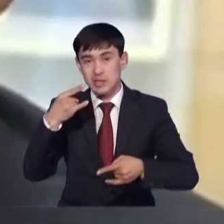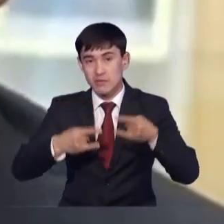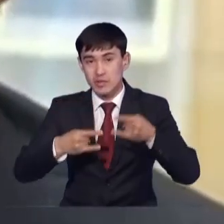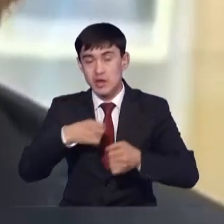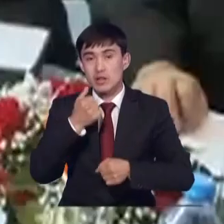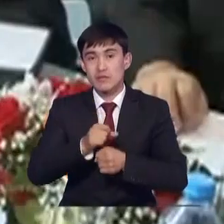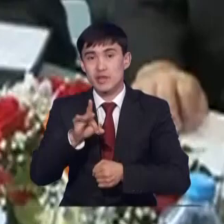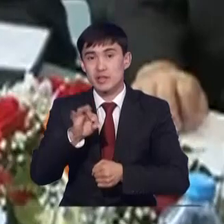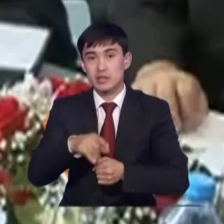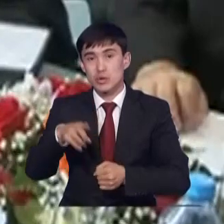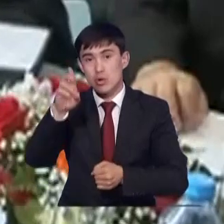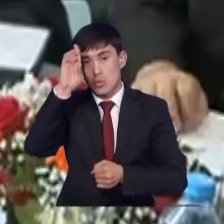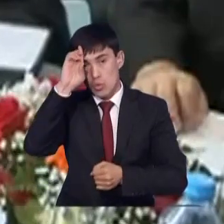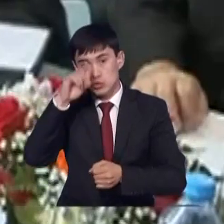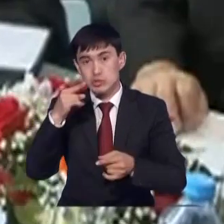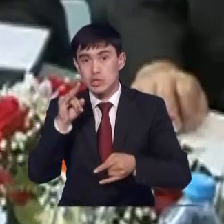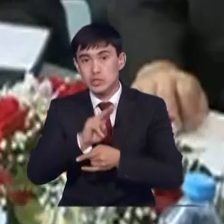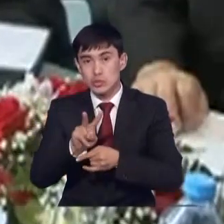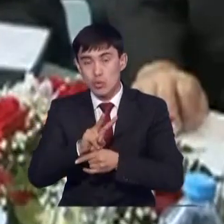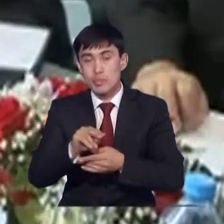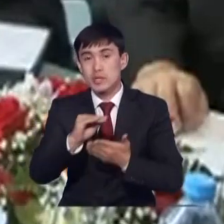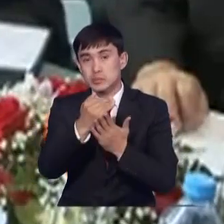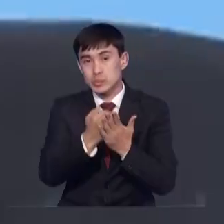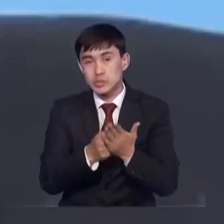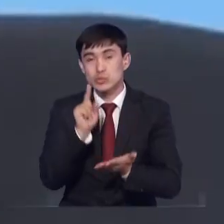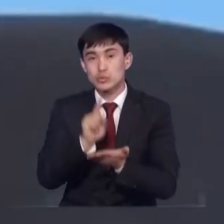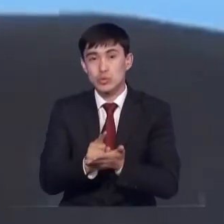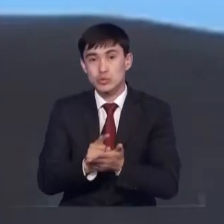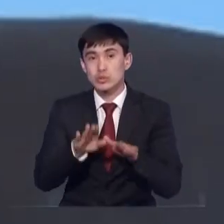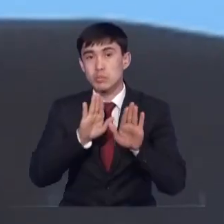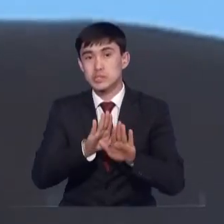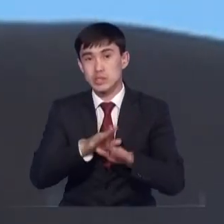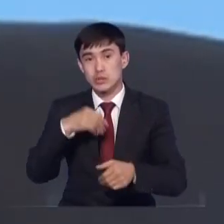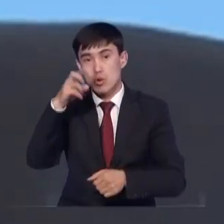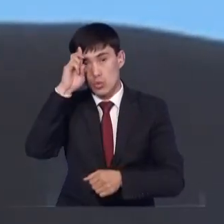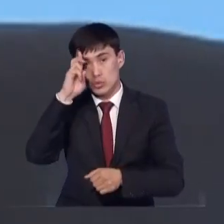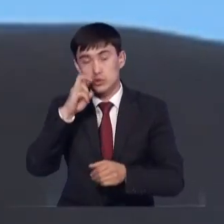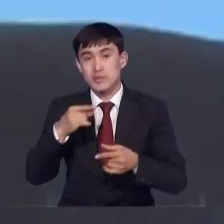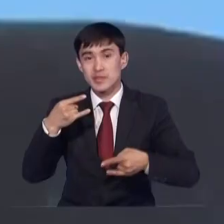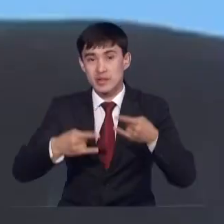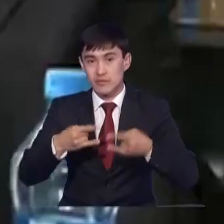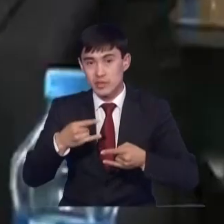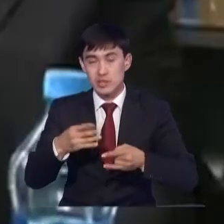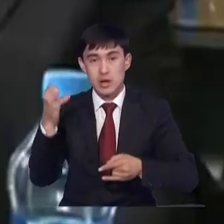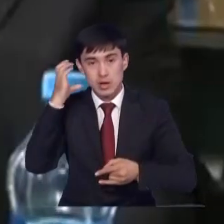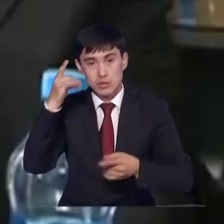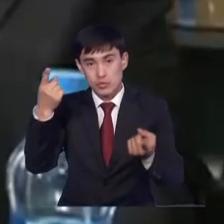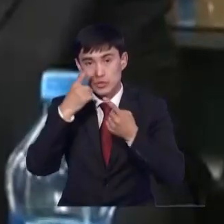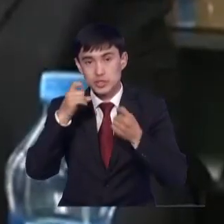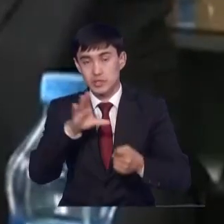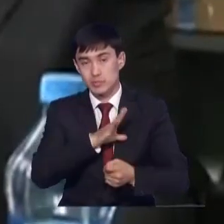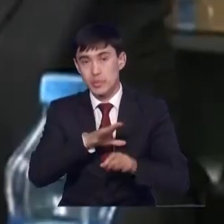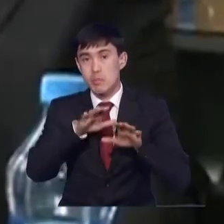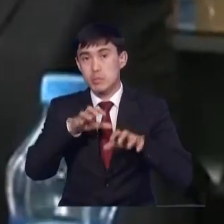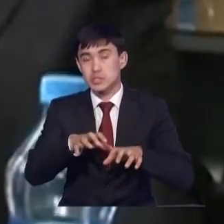главного редактора госкино в послужном списке должности зампредседателя госкомитета по телевидению и радиовещанию